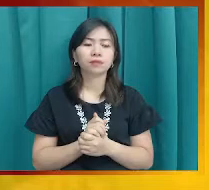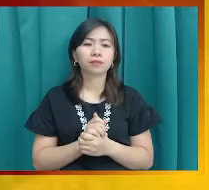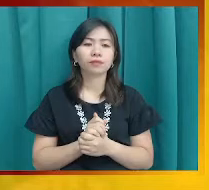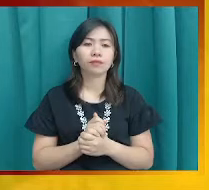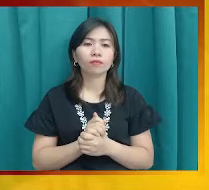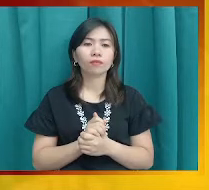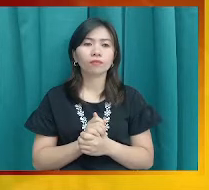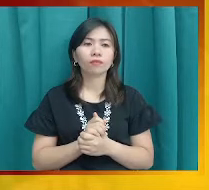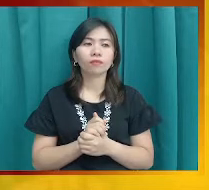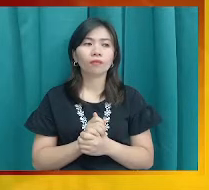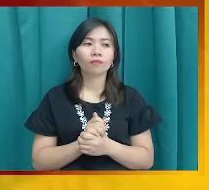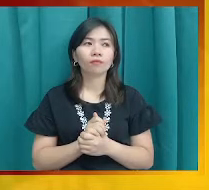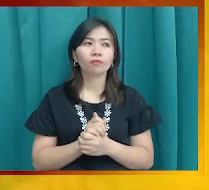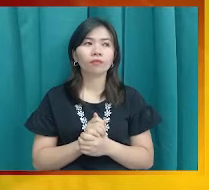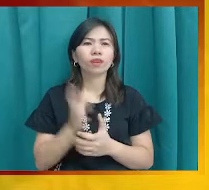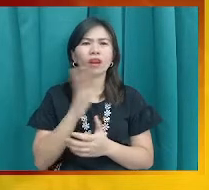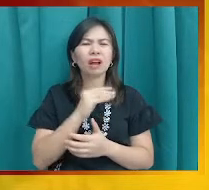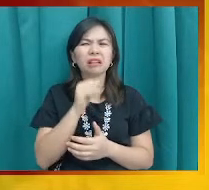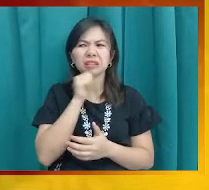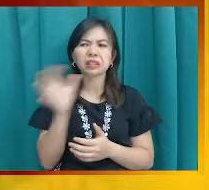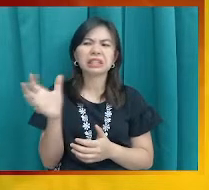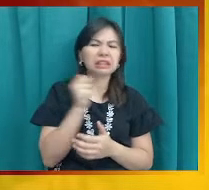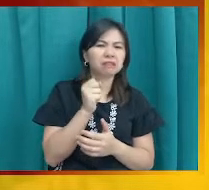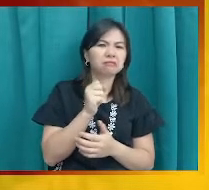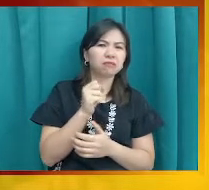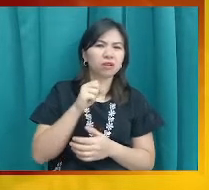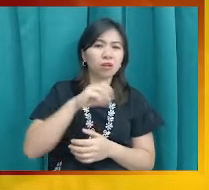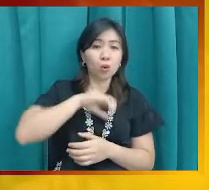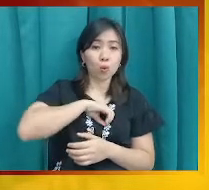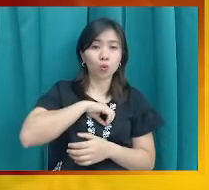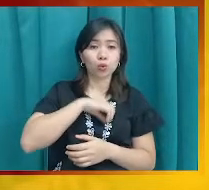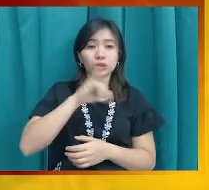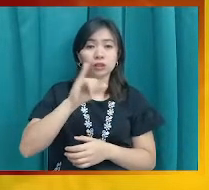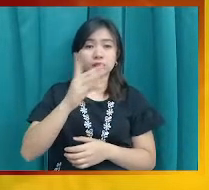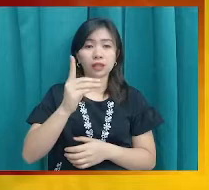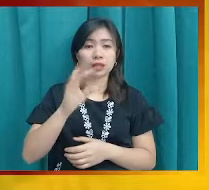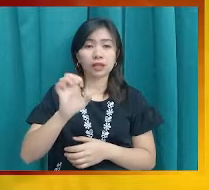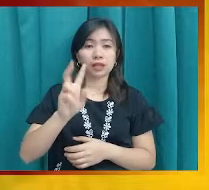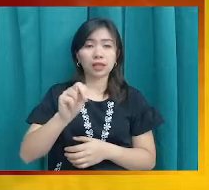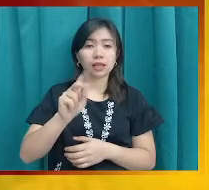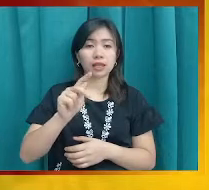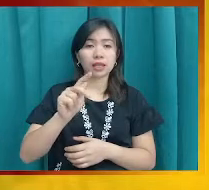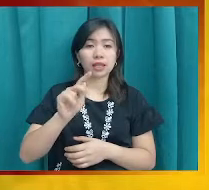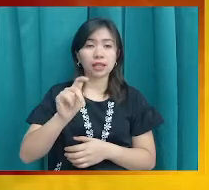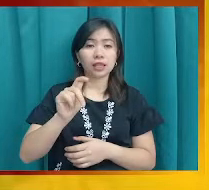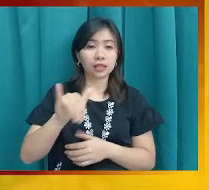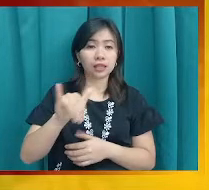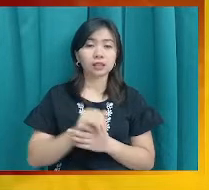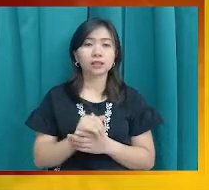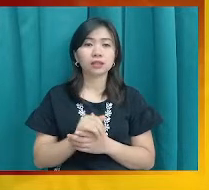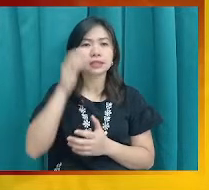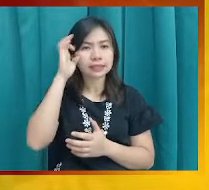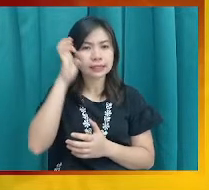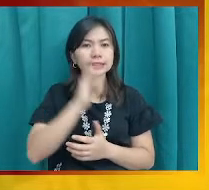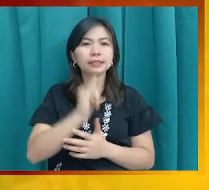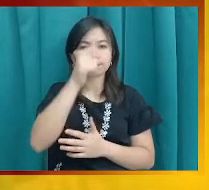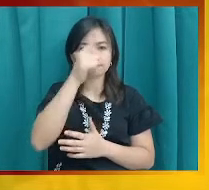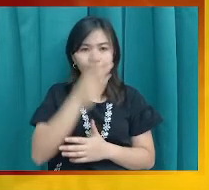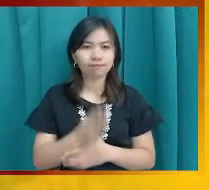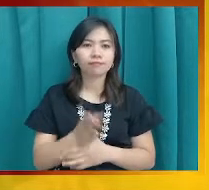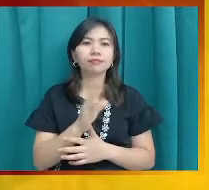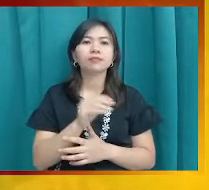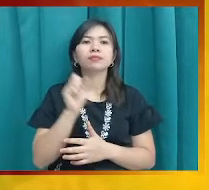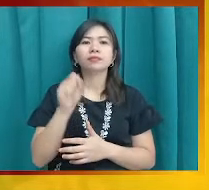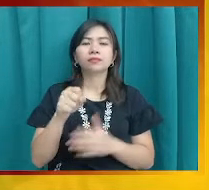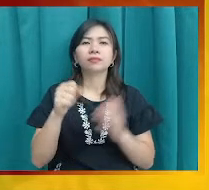Hindi naman siya nagnanakaw ng identity. Uh-huh. Yeah, yeah. Kapag sinabi niya Diyos, Diyos talaga siya. Oh, pero tinan niyo lahat 'yon binaliwala